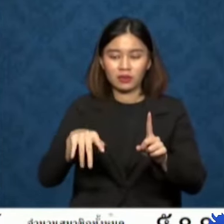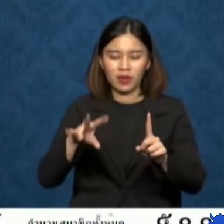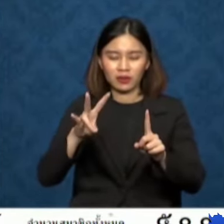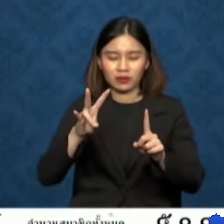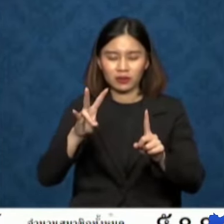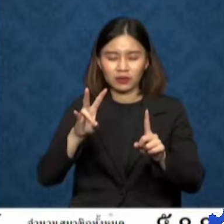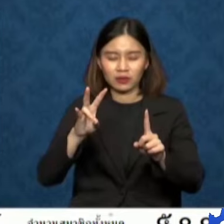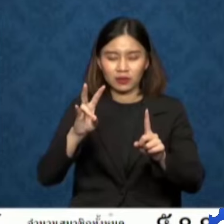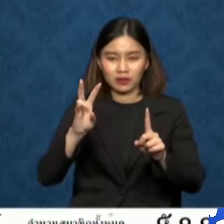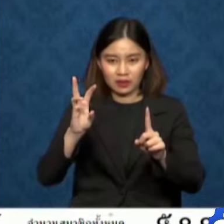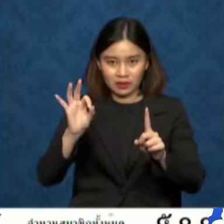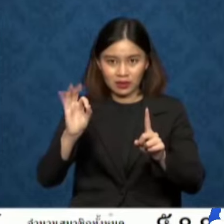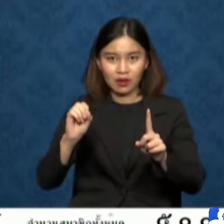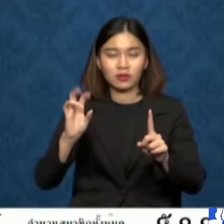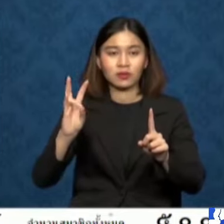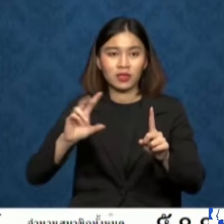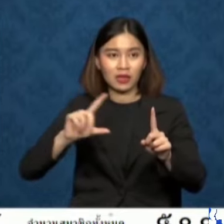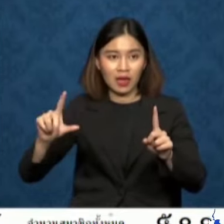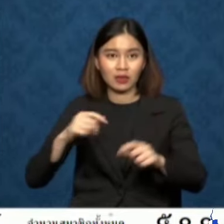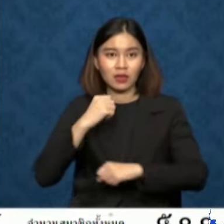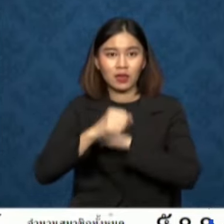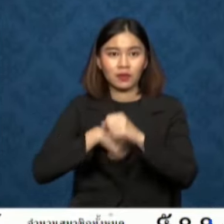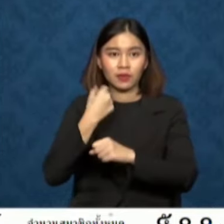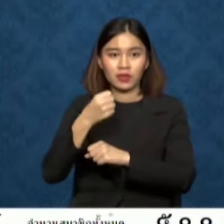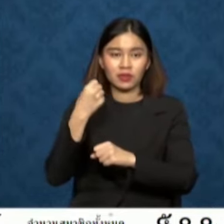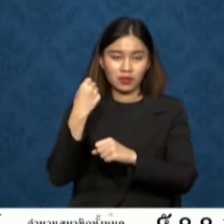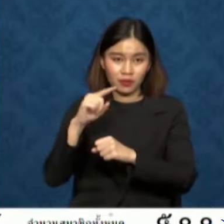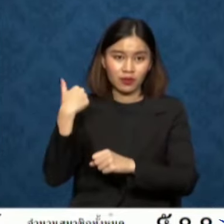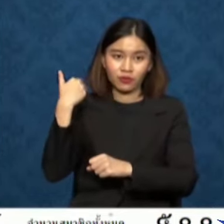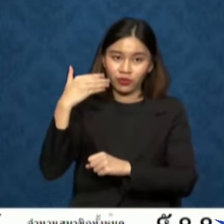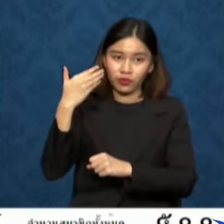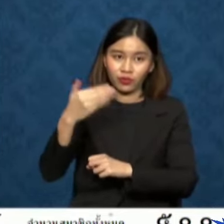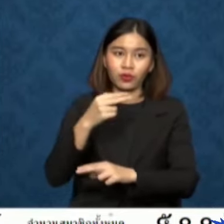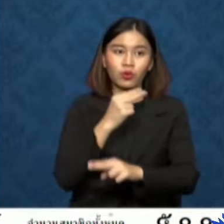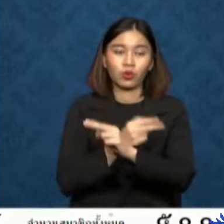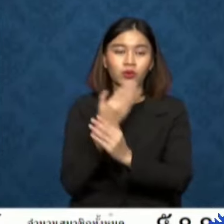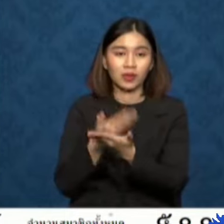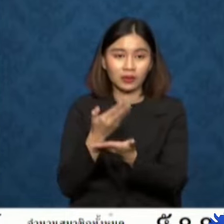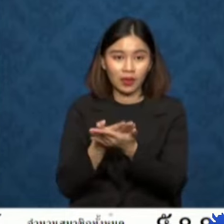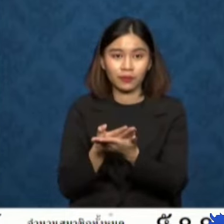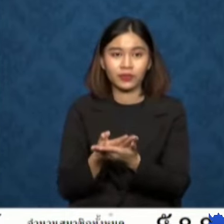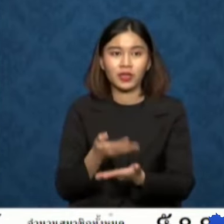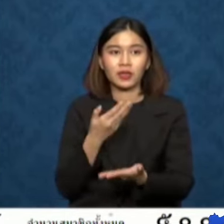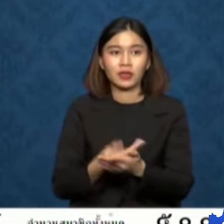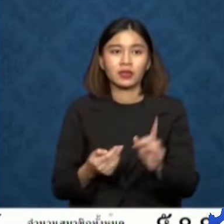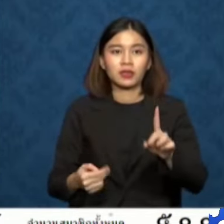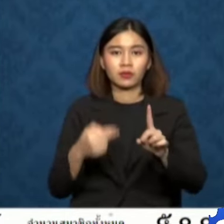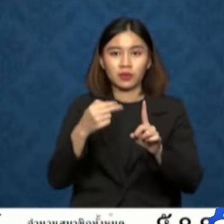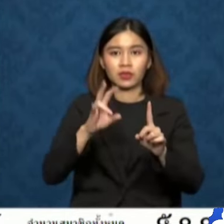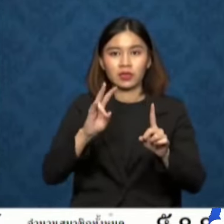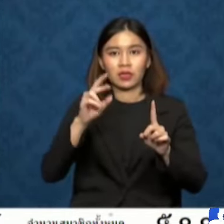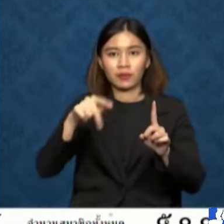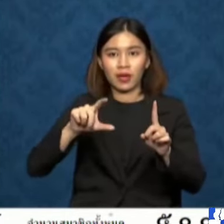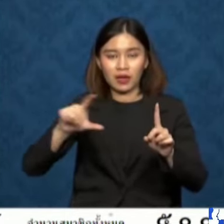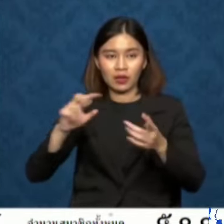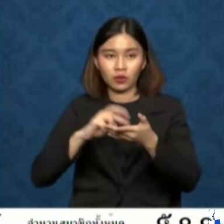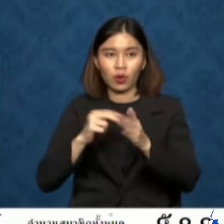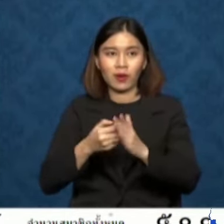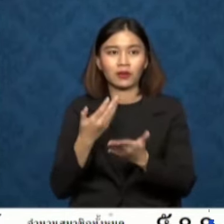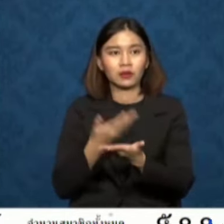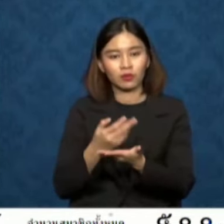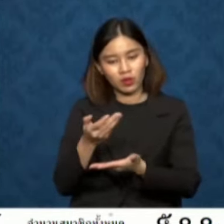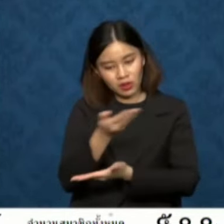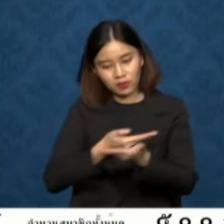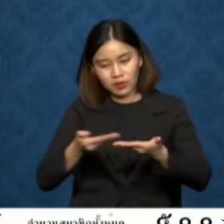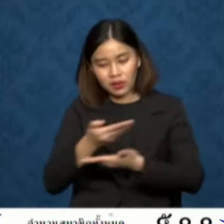ล้านหรือ 15,000ล้านผ่านมา 11ปีลองคูณอัตราเงินเฟ้อดูสิครับราคา 17,000ล้านก็เป็นราคาที่พอจะ